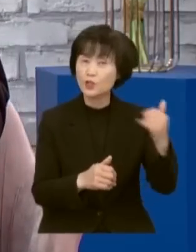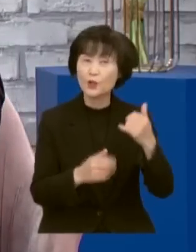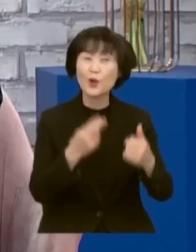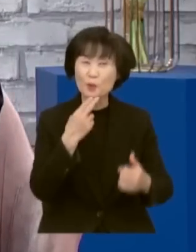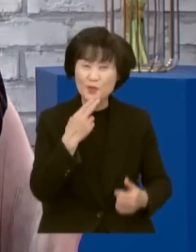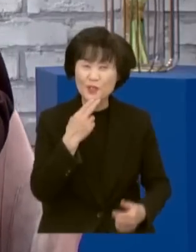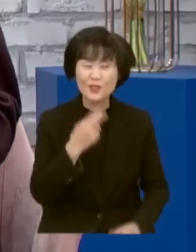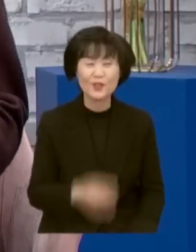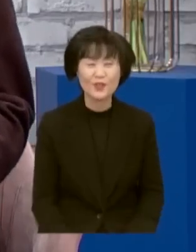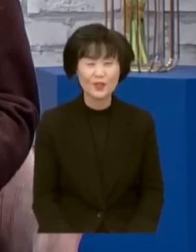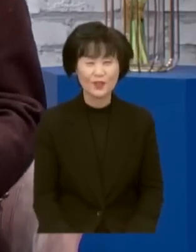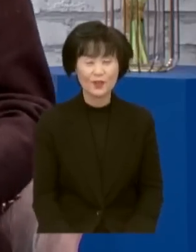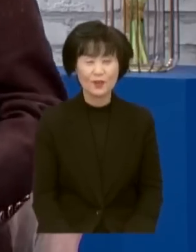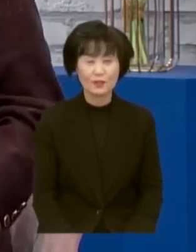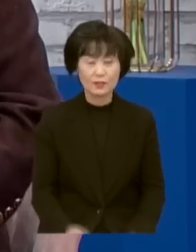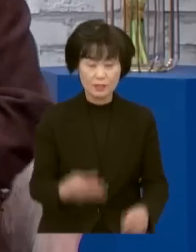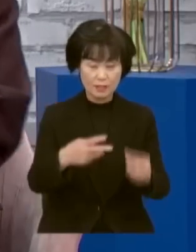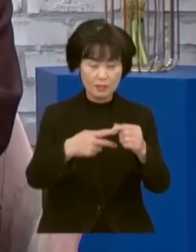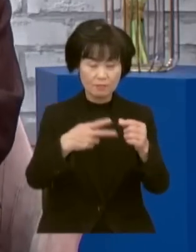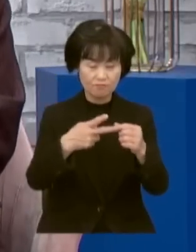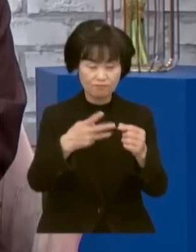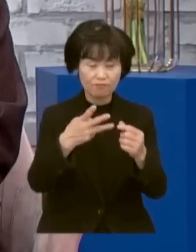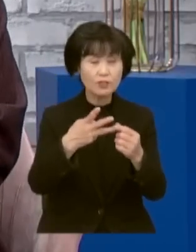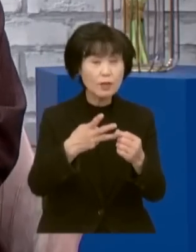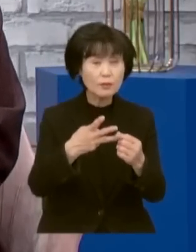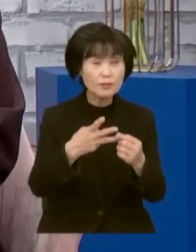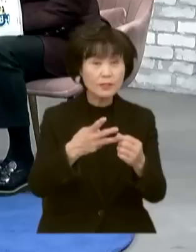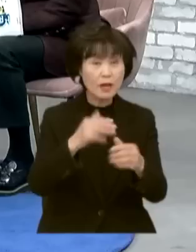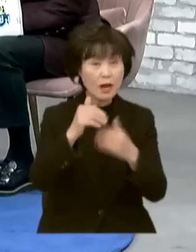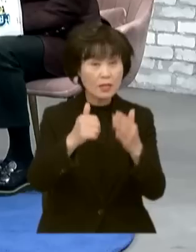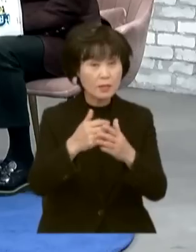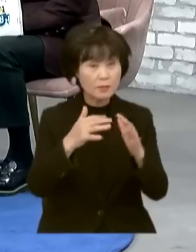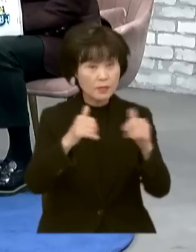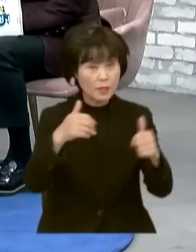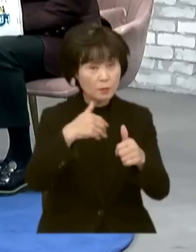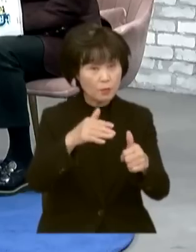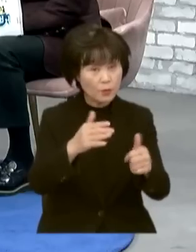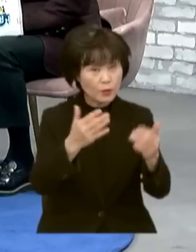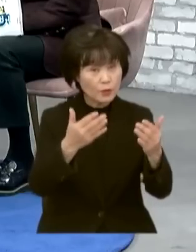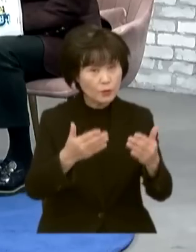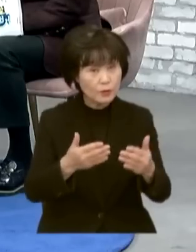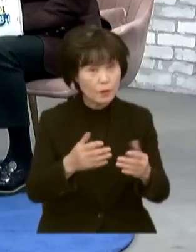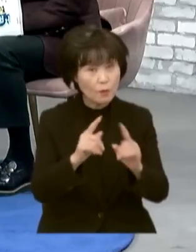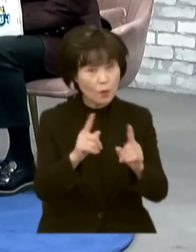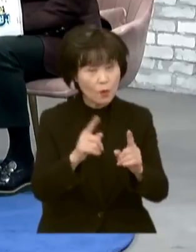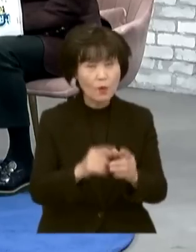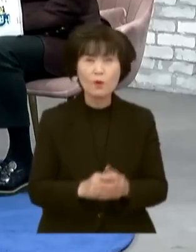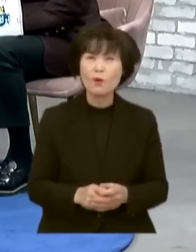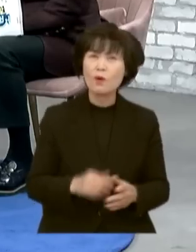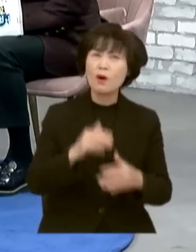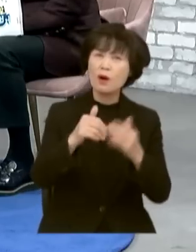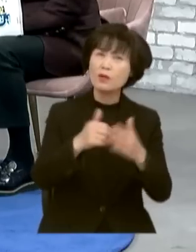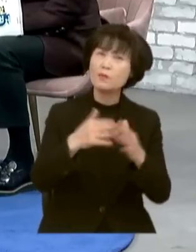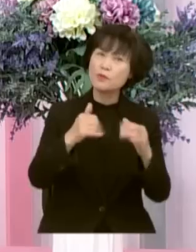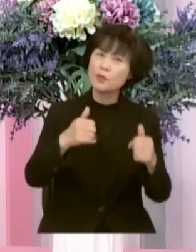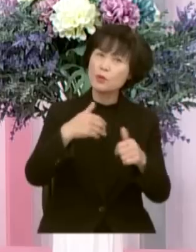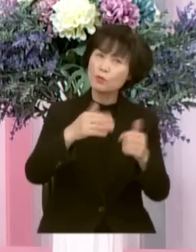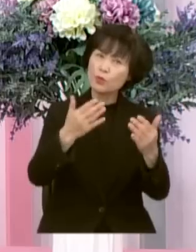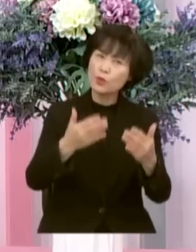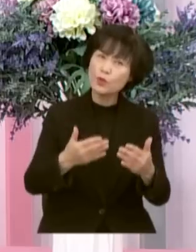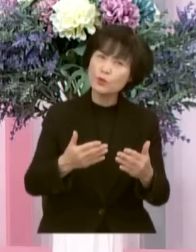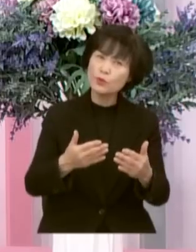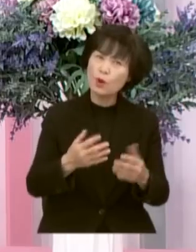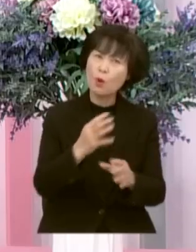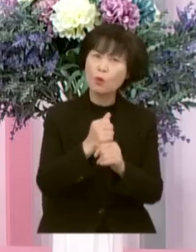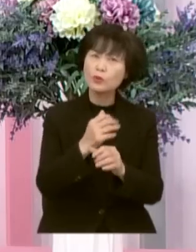그랬거든요. 그렇죠. 네네, 맞아요. 하나님의 사람을 보내주겠다. 그럼 어떤 네네. 경우에요? 그냥 하나님을 보내주신다 그랬는데 언제 보내주시는 거야?